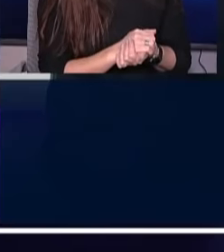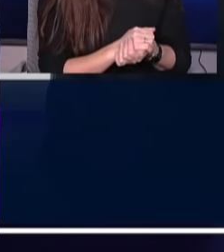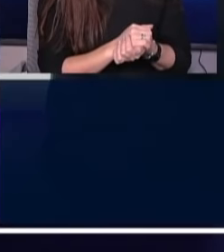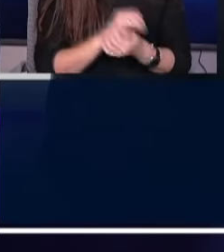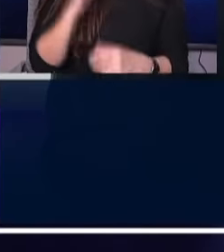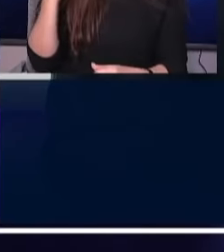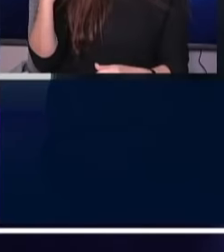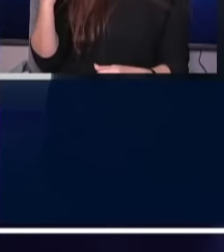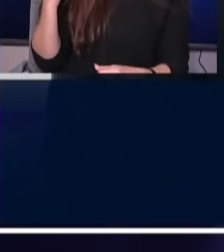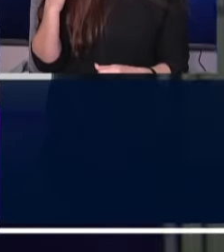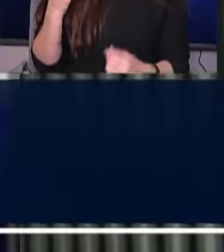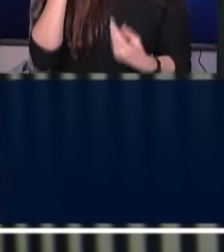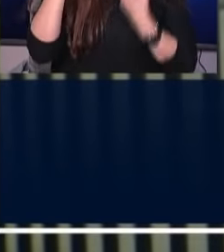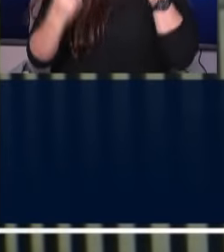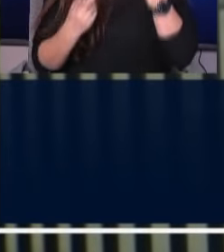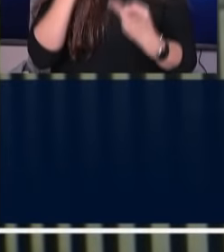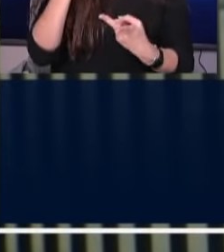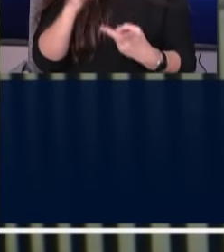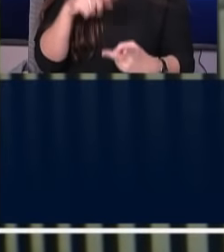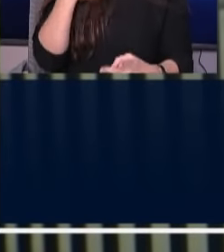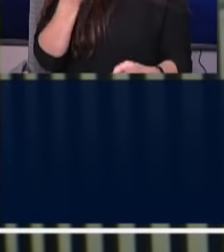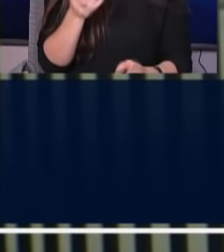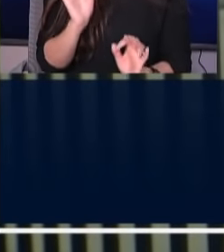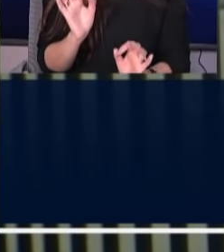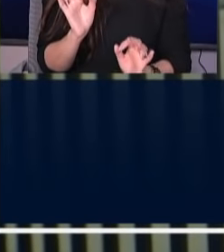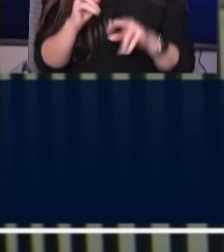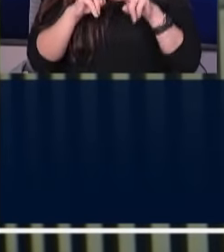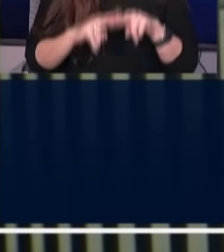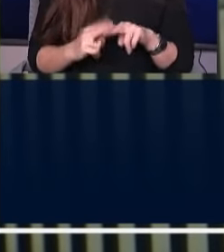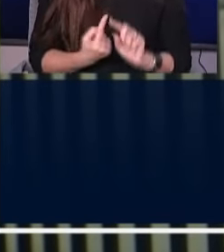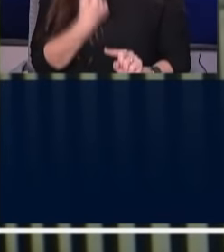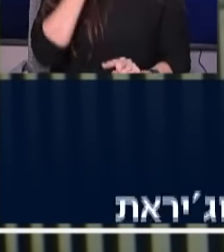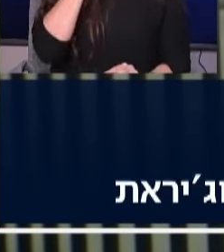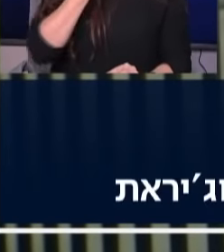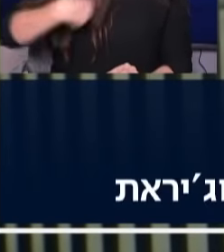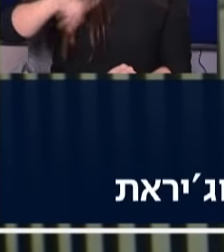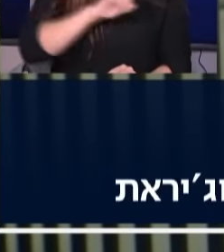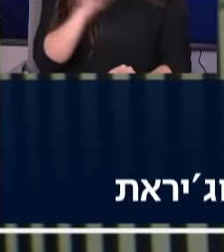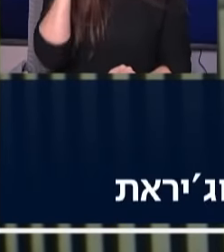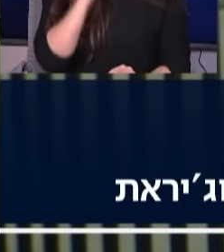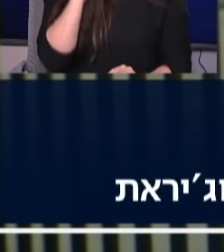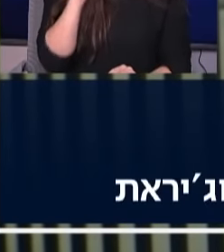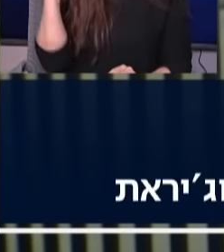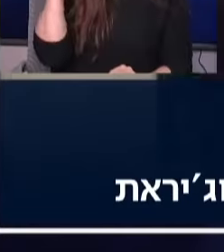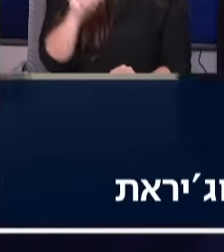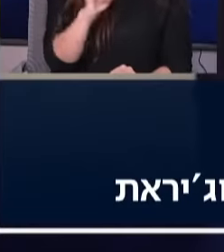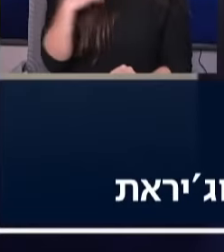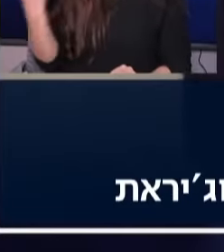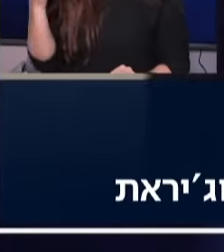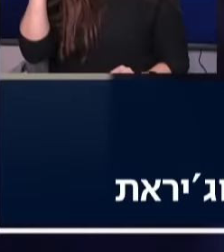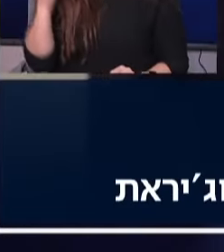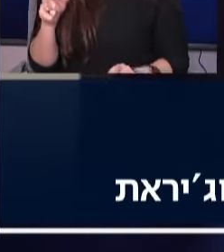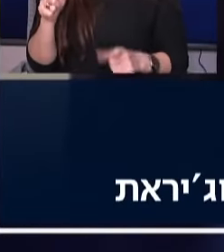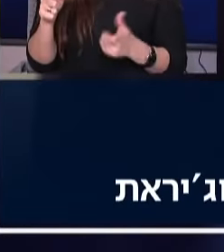כן, בהחלט. הביקורים האלה, צריך להגיד, מורגש שהם מותירים כאן רושם עז, ולא בכל יום מגיע מצד אחד אדם כמו שייח ראאד